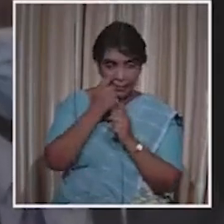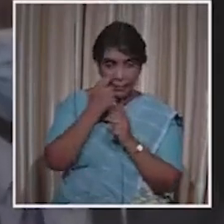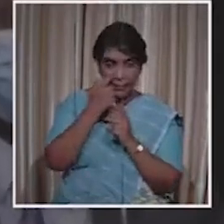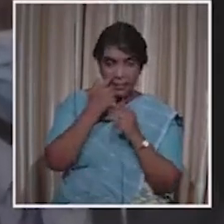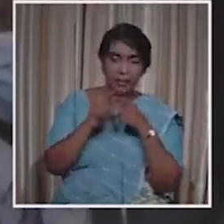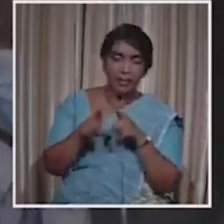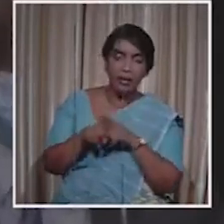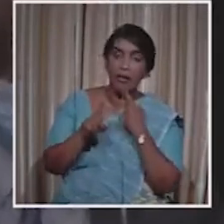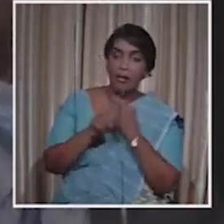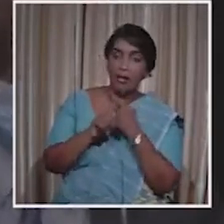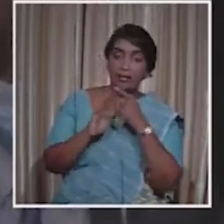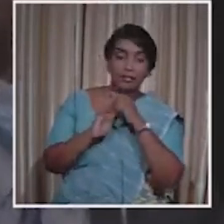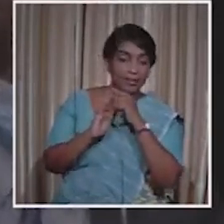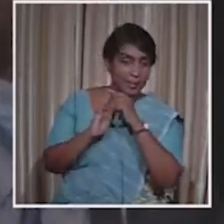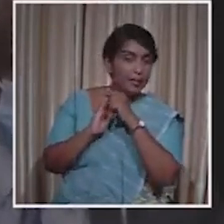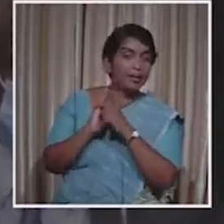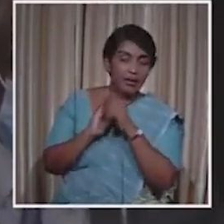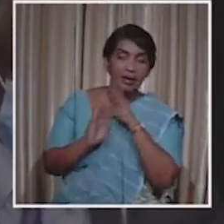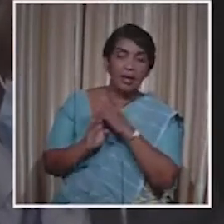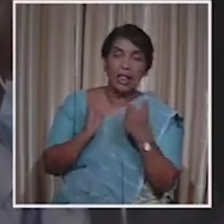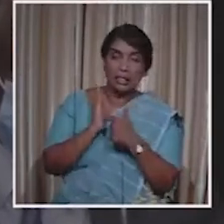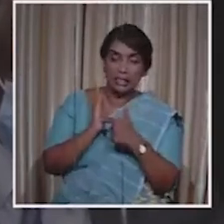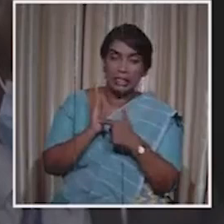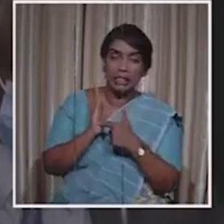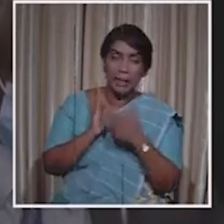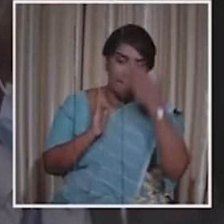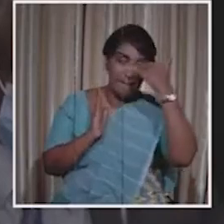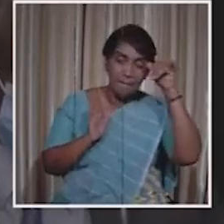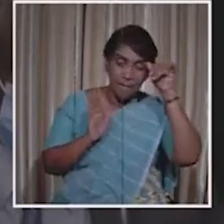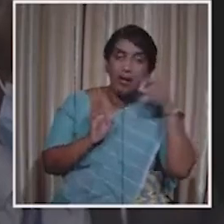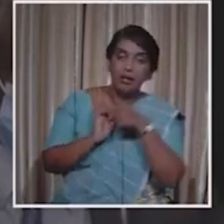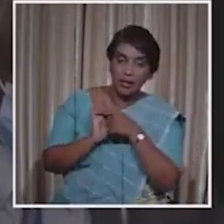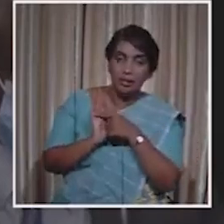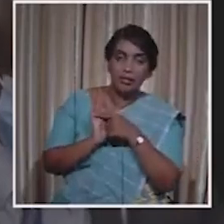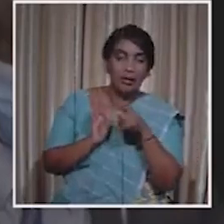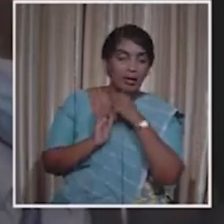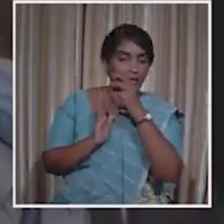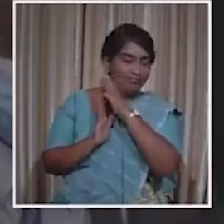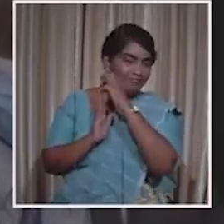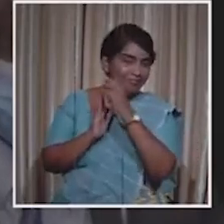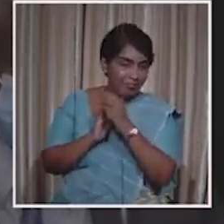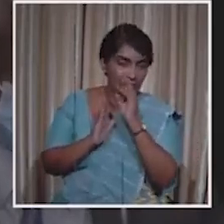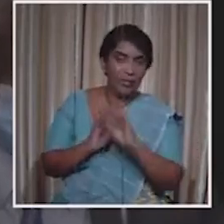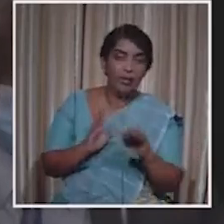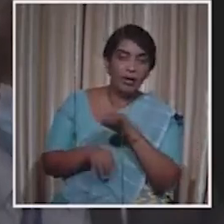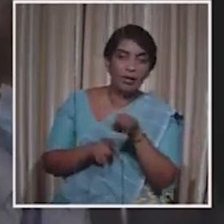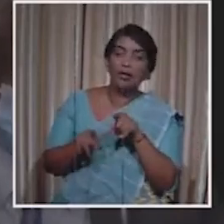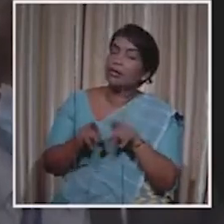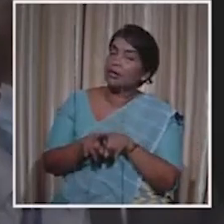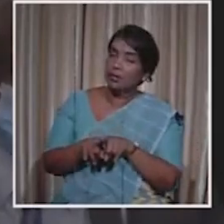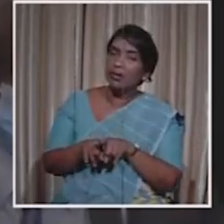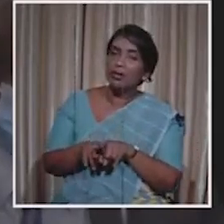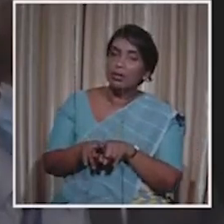காங்கேசந்துறை வரைக்கும், தலைமன்னாரிலிருந்து மண்டபத்தூர் வரையும், மண்டபத்துக்கும் தலைமன்னாருக்குமான, காரைக்காலுக்கும்